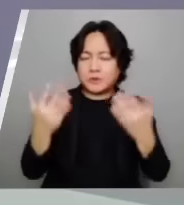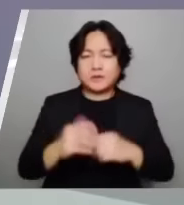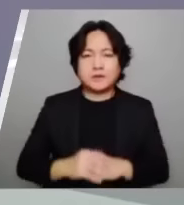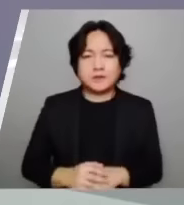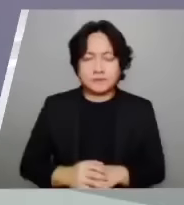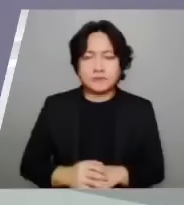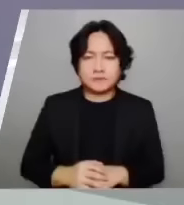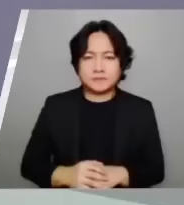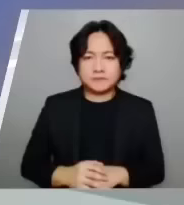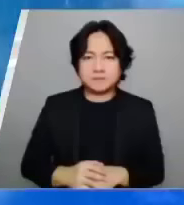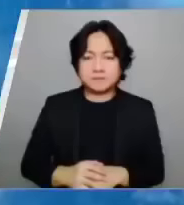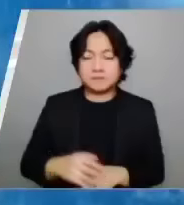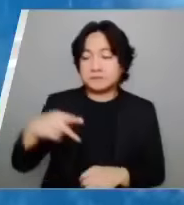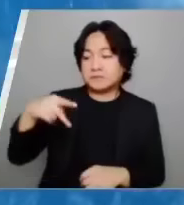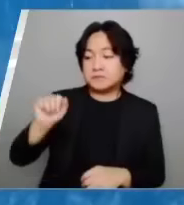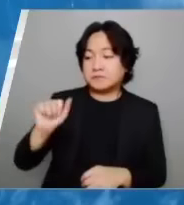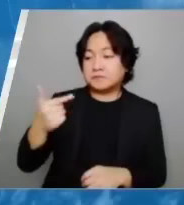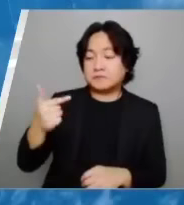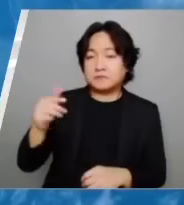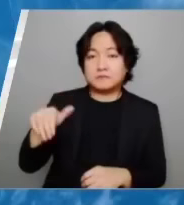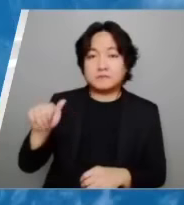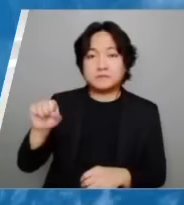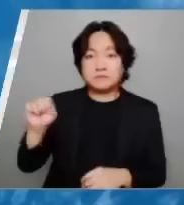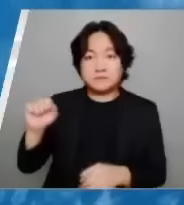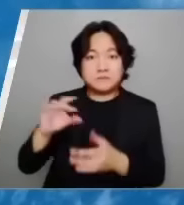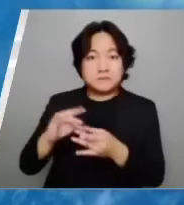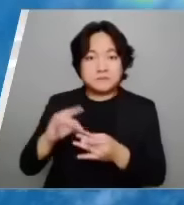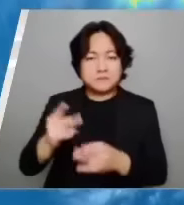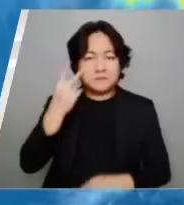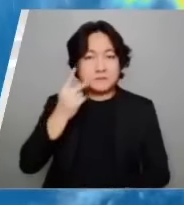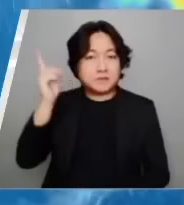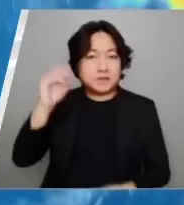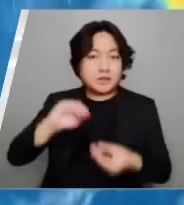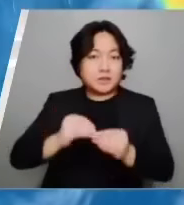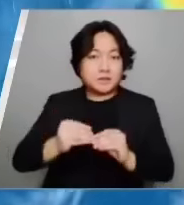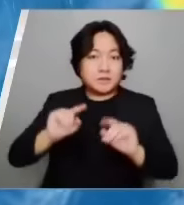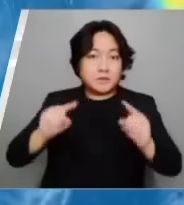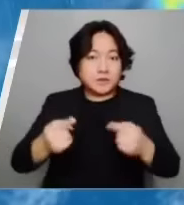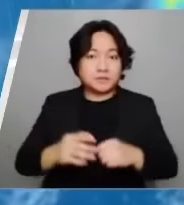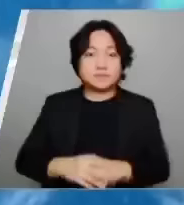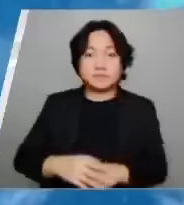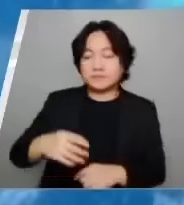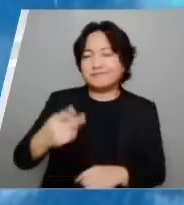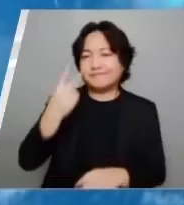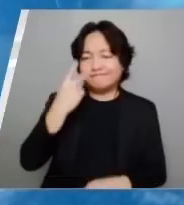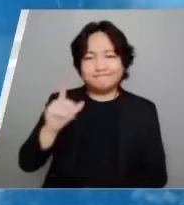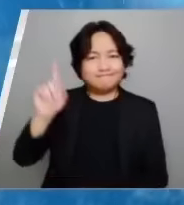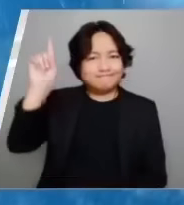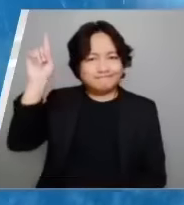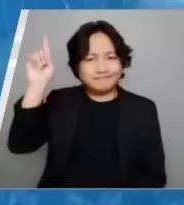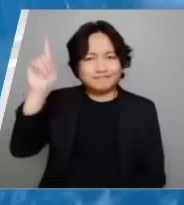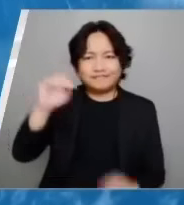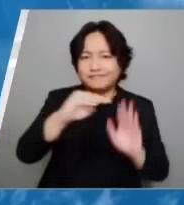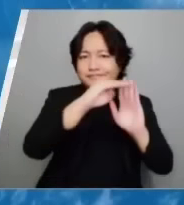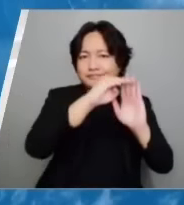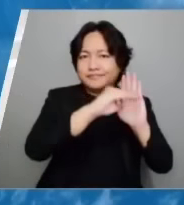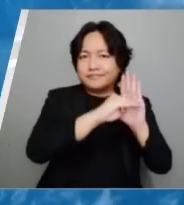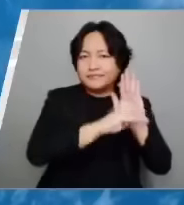Bulletin ng Pag-asa. Kasama ang Batanes, Cagayan, kabilang ang Babuyan Islands, Isabela, Quirino, Nueva